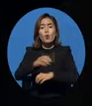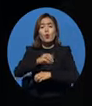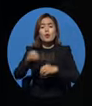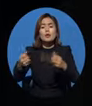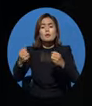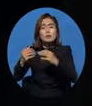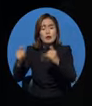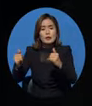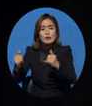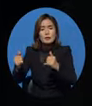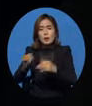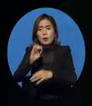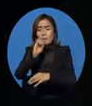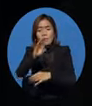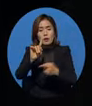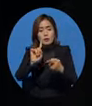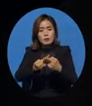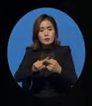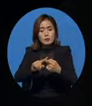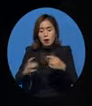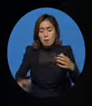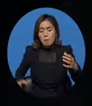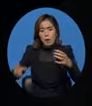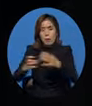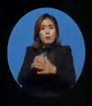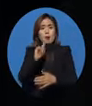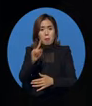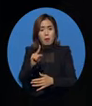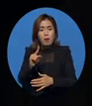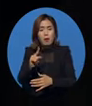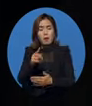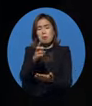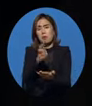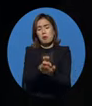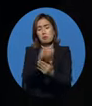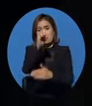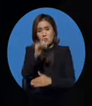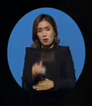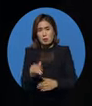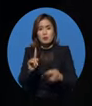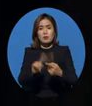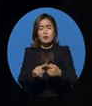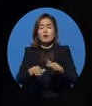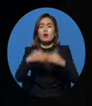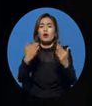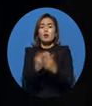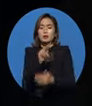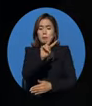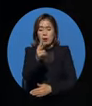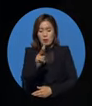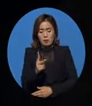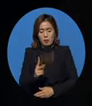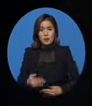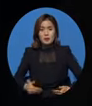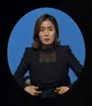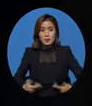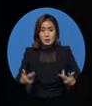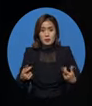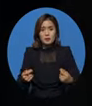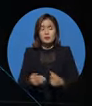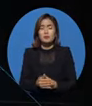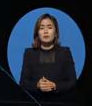약한 사람들이 이야기하는 것을 담합 이라고 비정하고 있네요 이런 조항들을 이런 점들을 하나씩 하나씩 거쳐야 됩니다